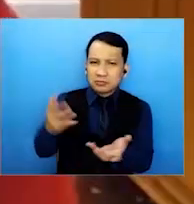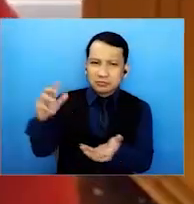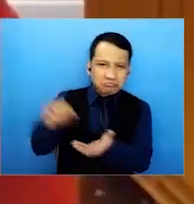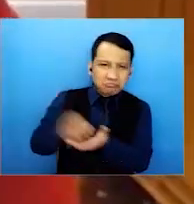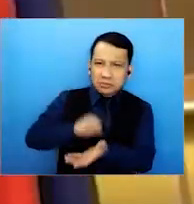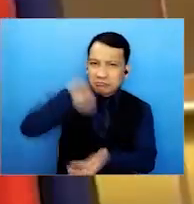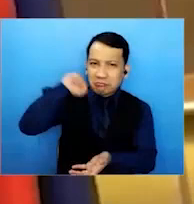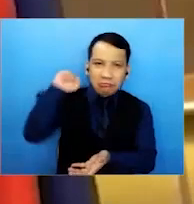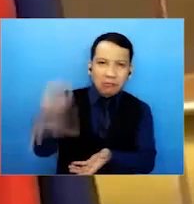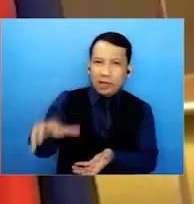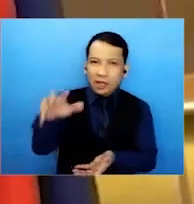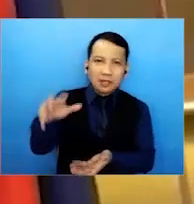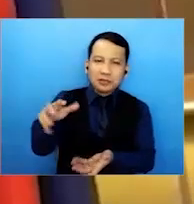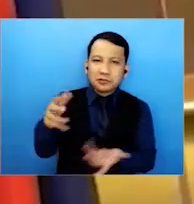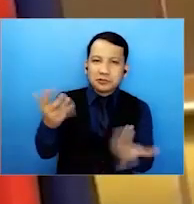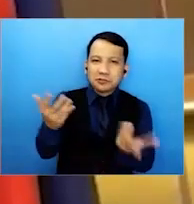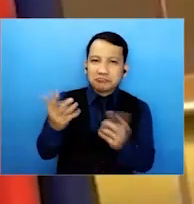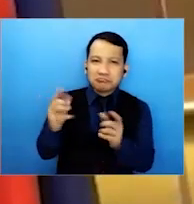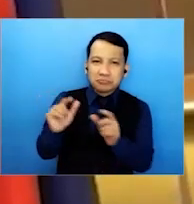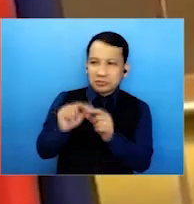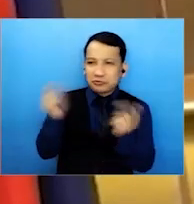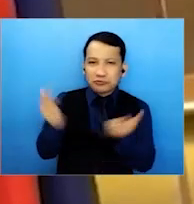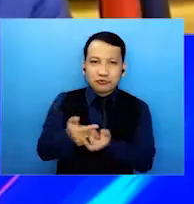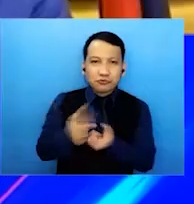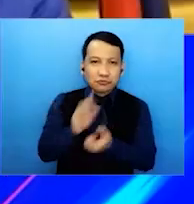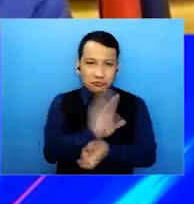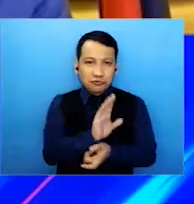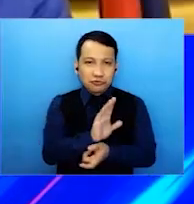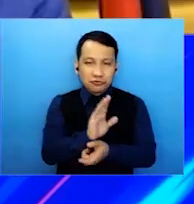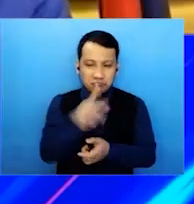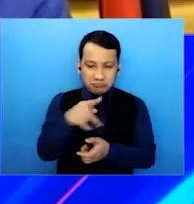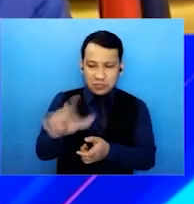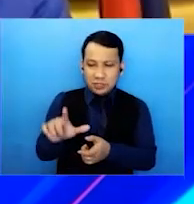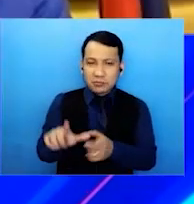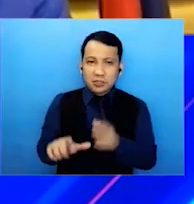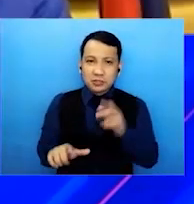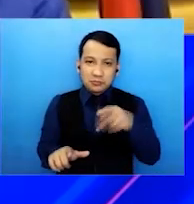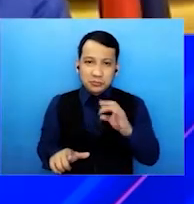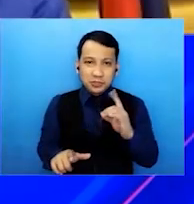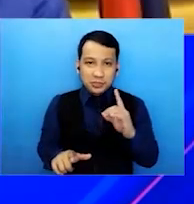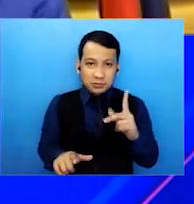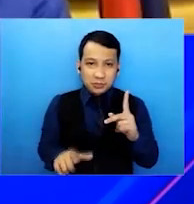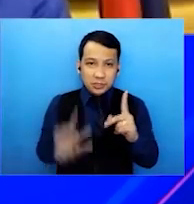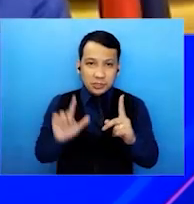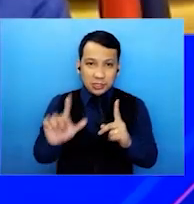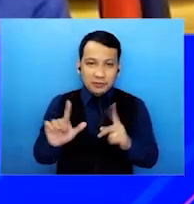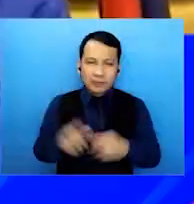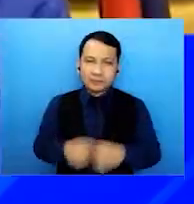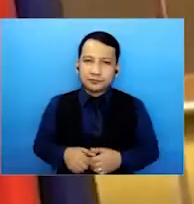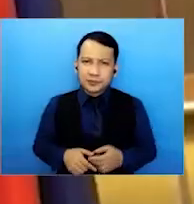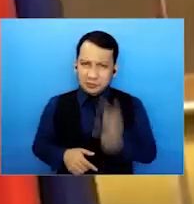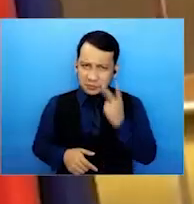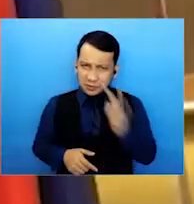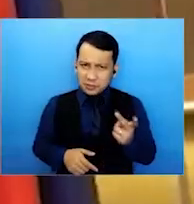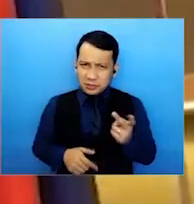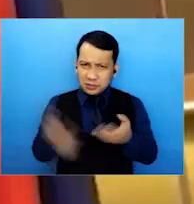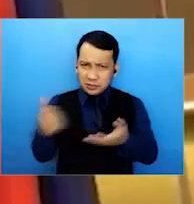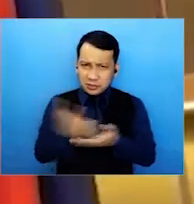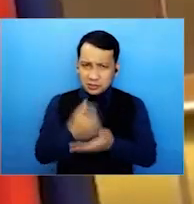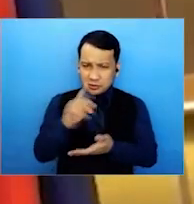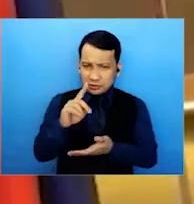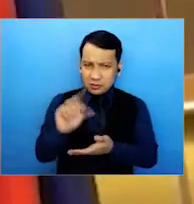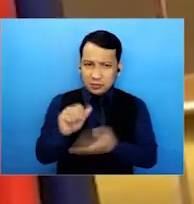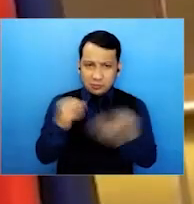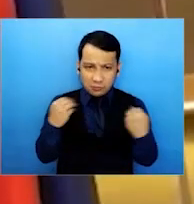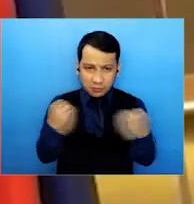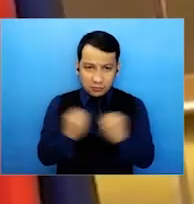itinaptwa ng partido ninyong PDP Laban? Kung pagbabasihan mo ang data, yung mga members natin na